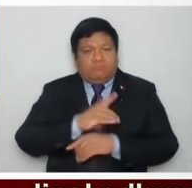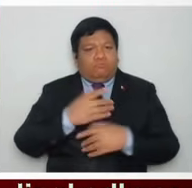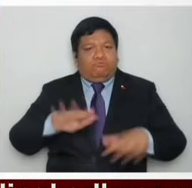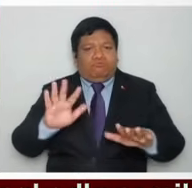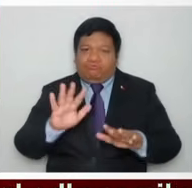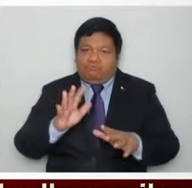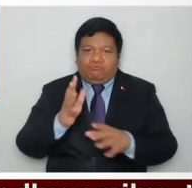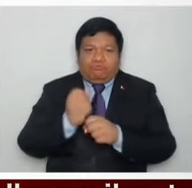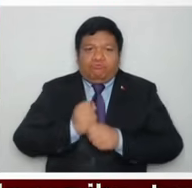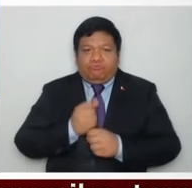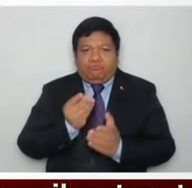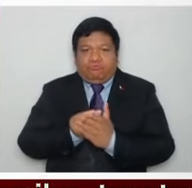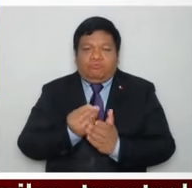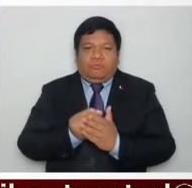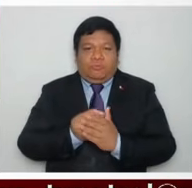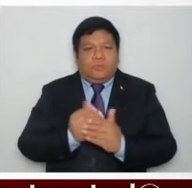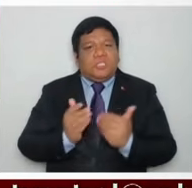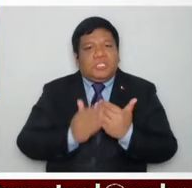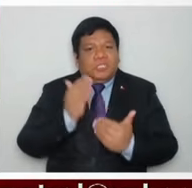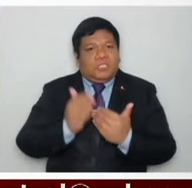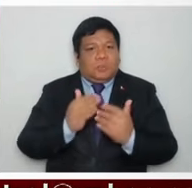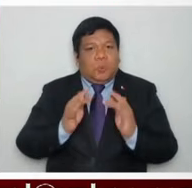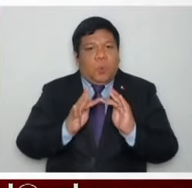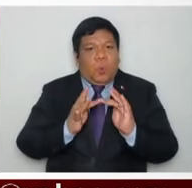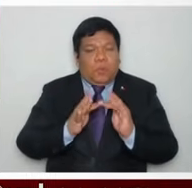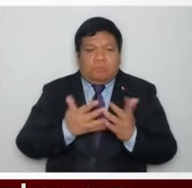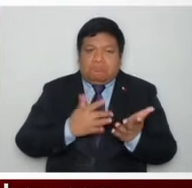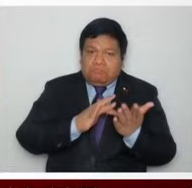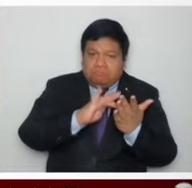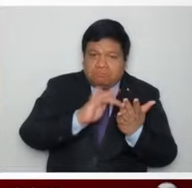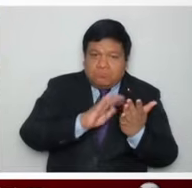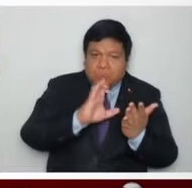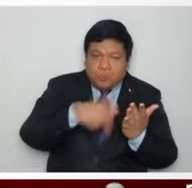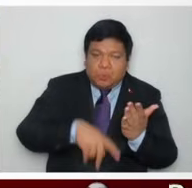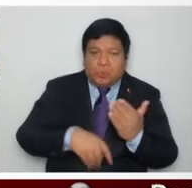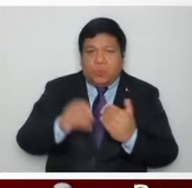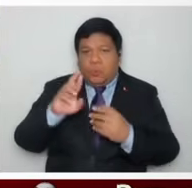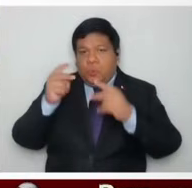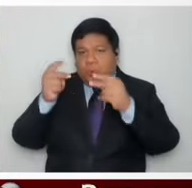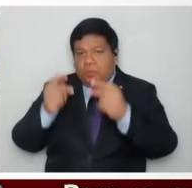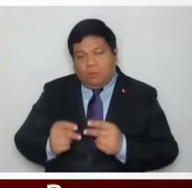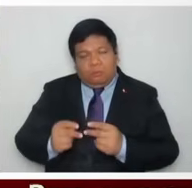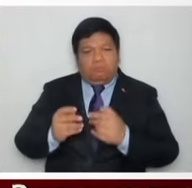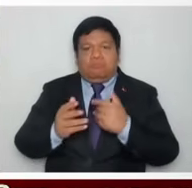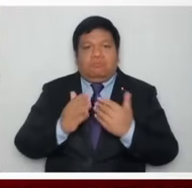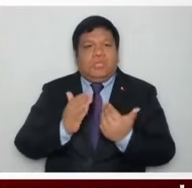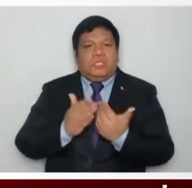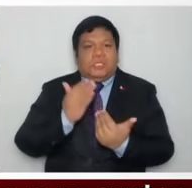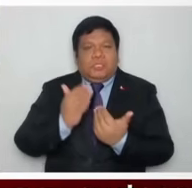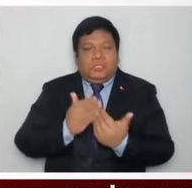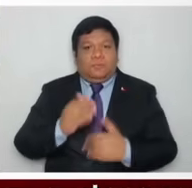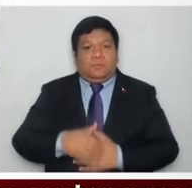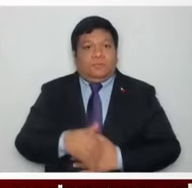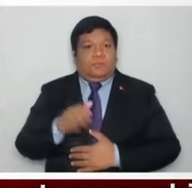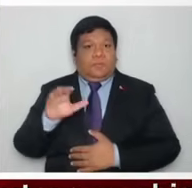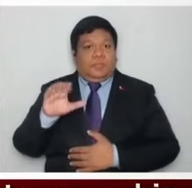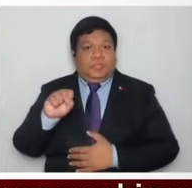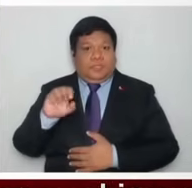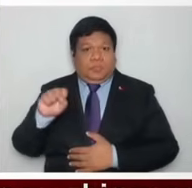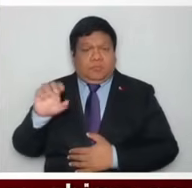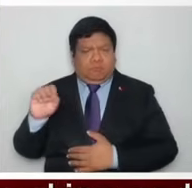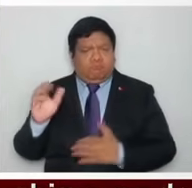po, online po. Sa cellphone or sa website po nila. Todo hikayat ang SSS sa mga miyembro